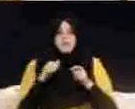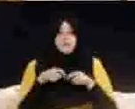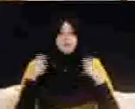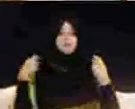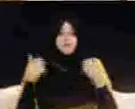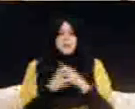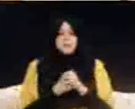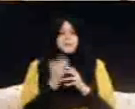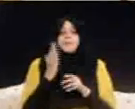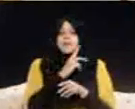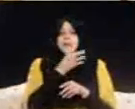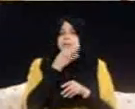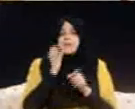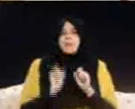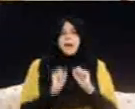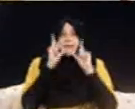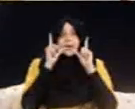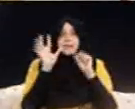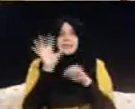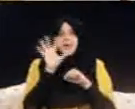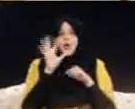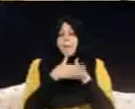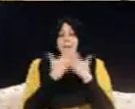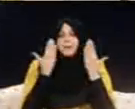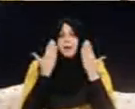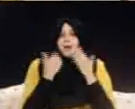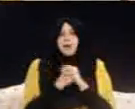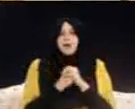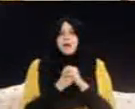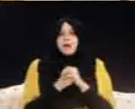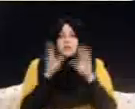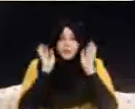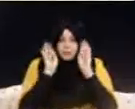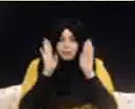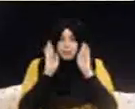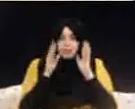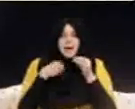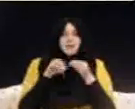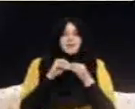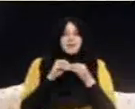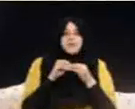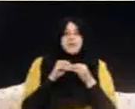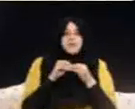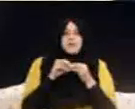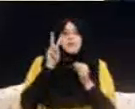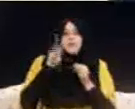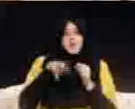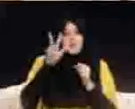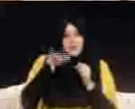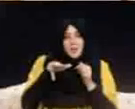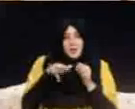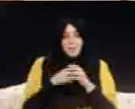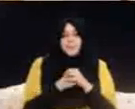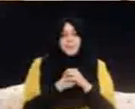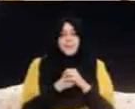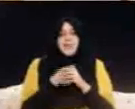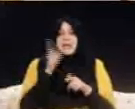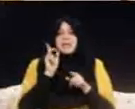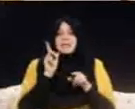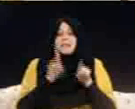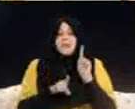تقول أنها تقوم على الساعة 5 قبل الفجر تصلي وتوتر، وأحيانا يفوتها الوقت